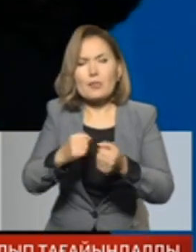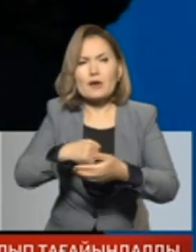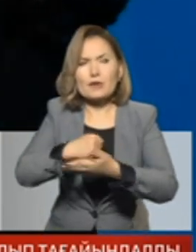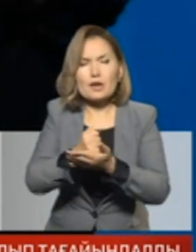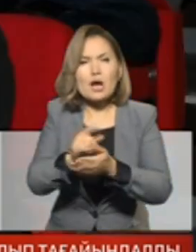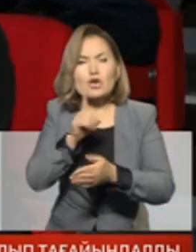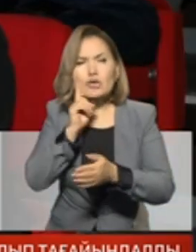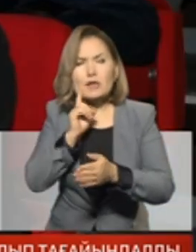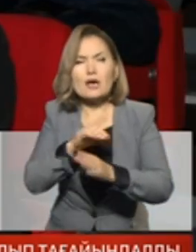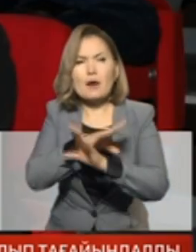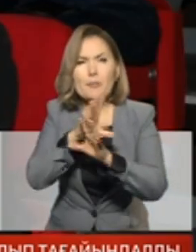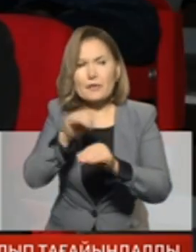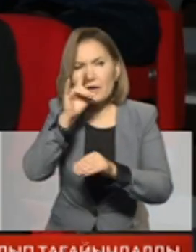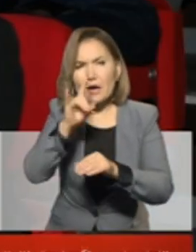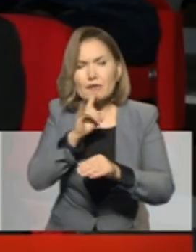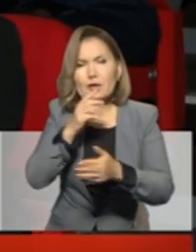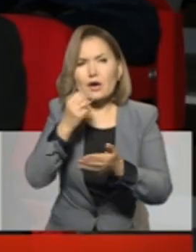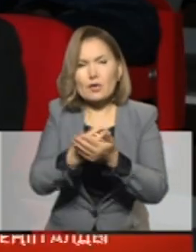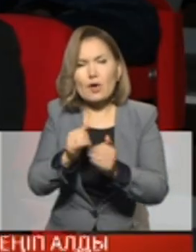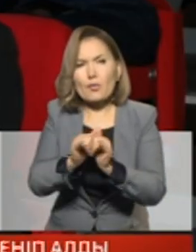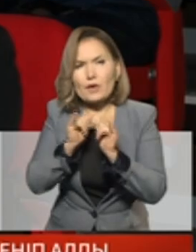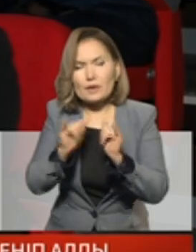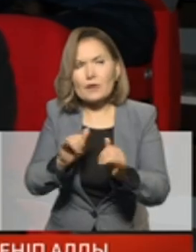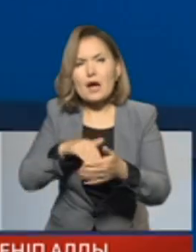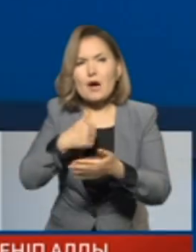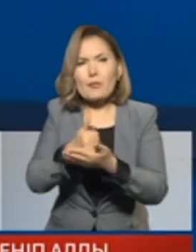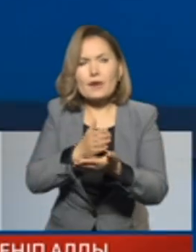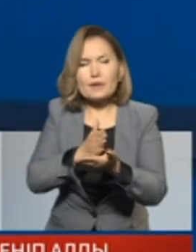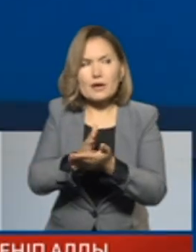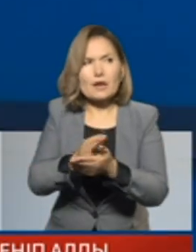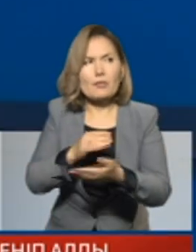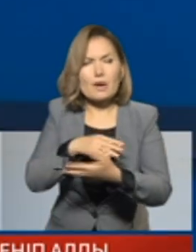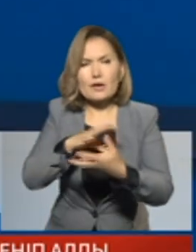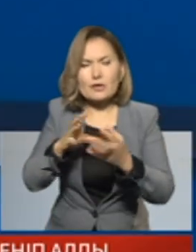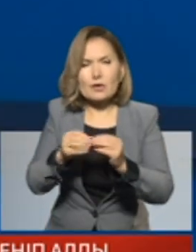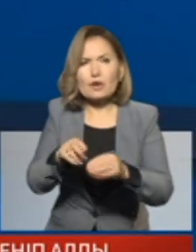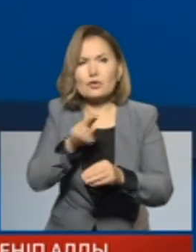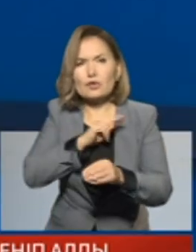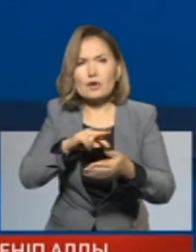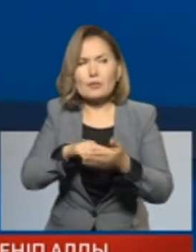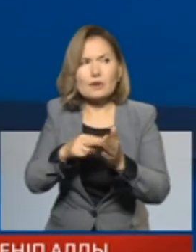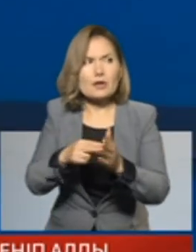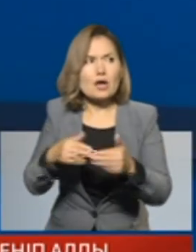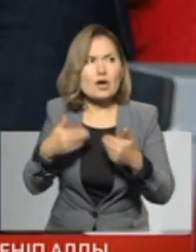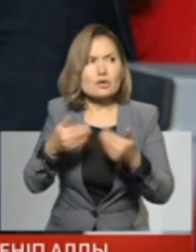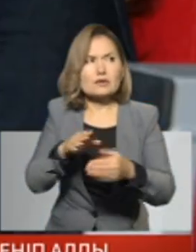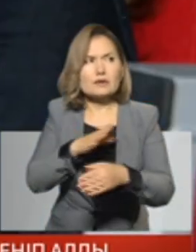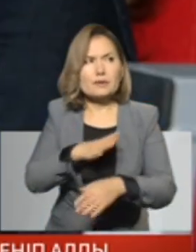және жастардың жалпы қазақстандық құндылықтарын дамытуға бағытталған шығармашылық бастамаларды ұсынды.